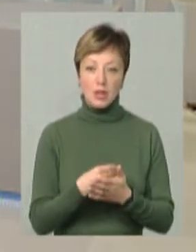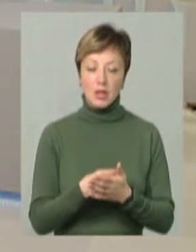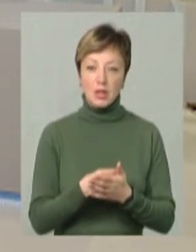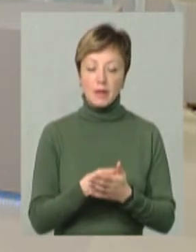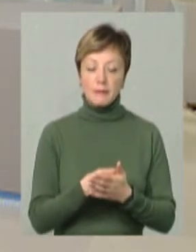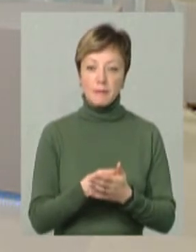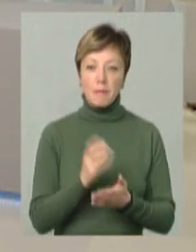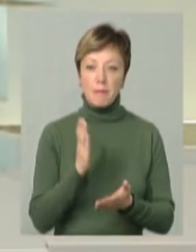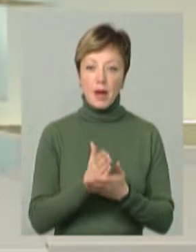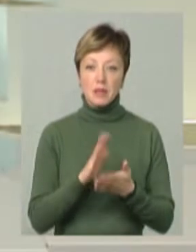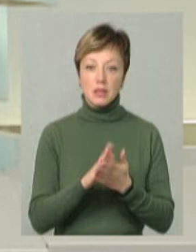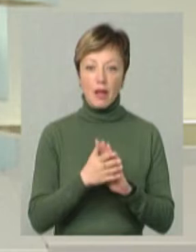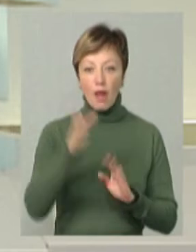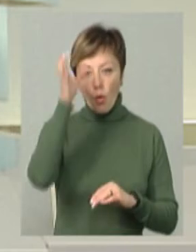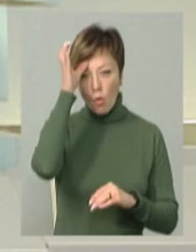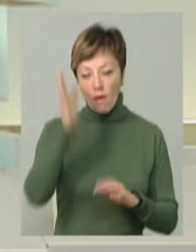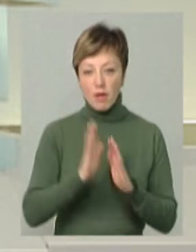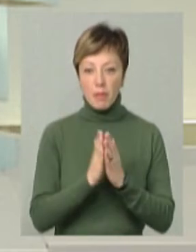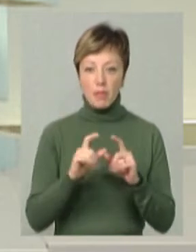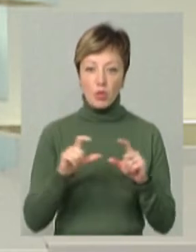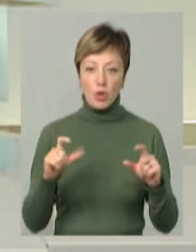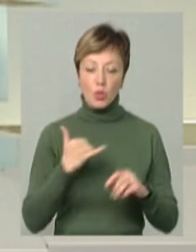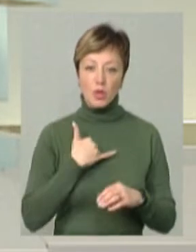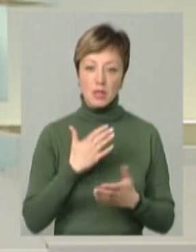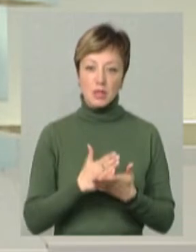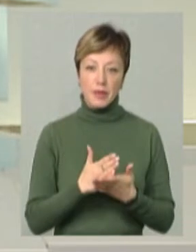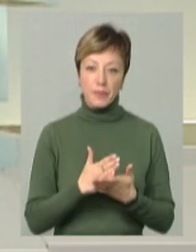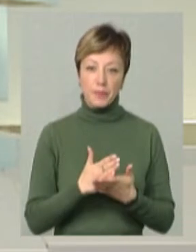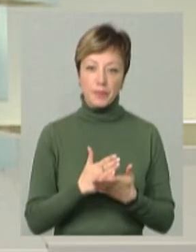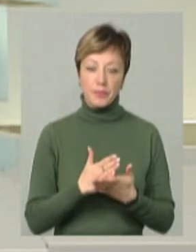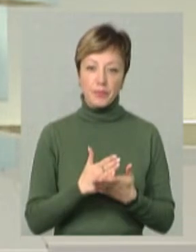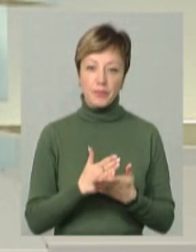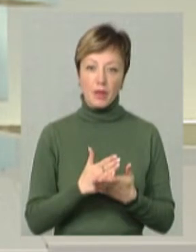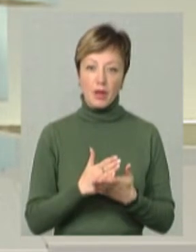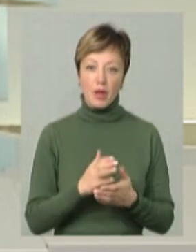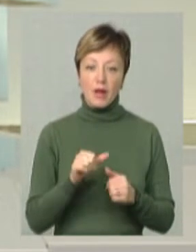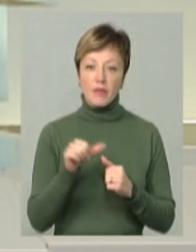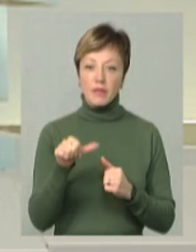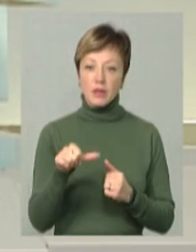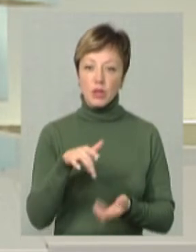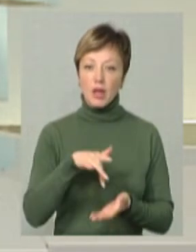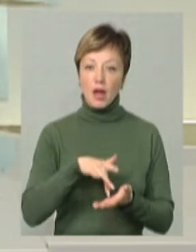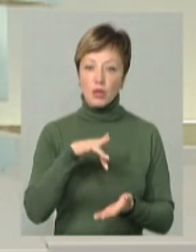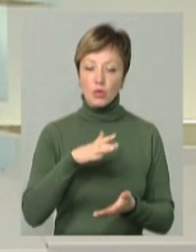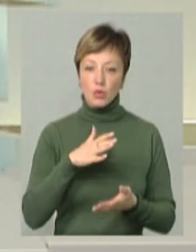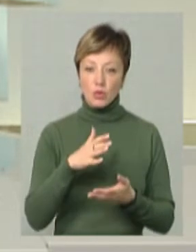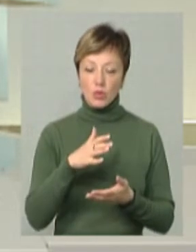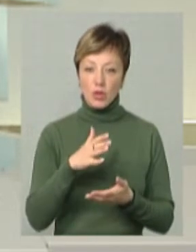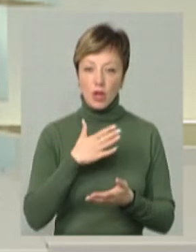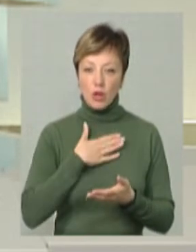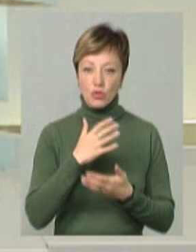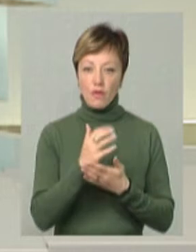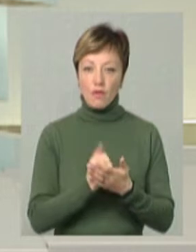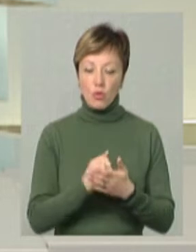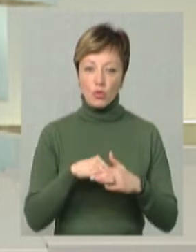вона має статус наукової бібліотеки, у нас є виключне ядро нашого фонду, яке